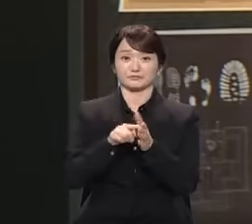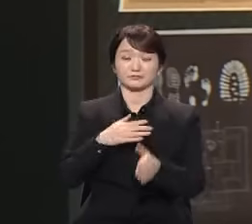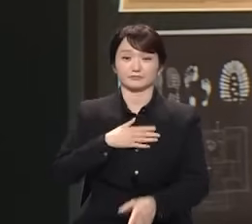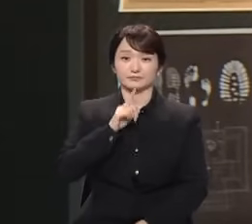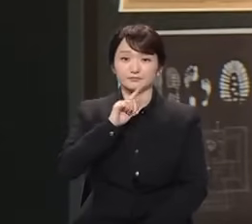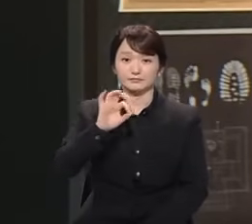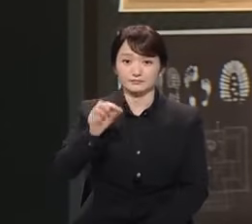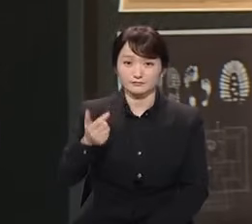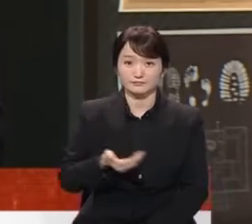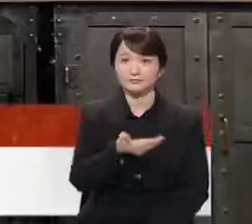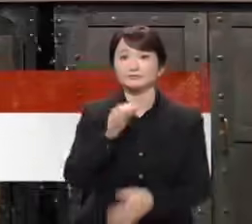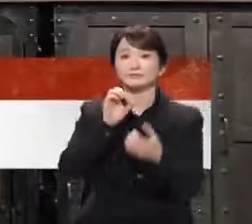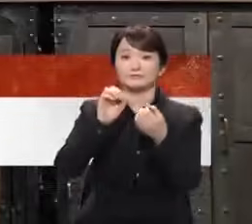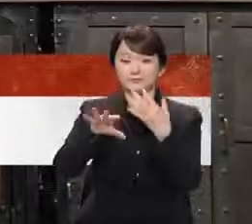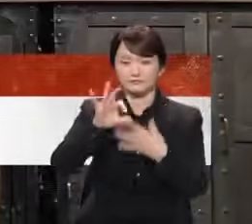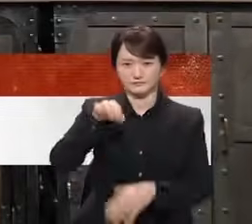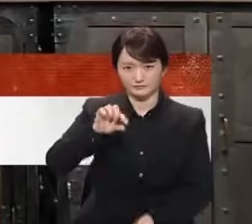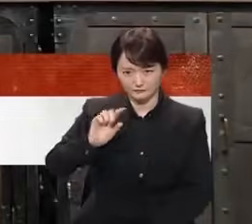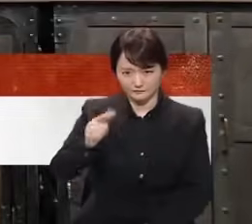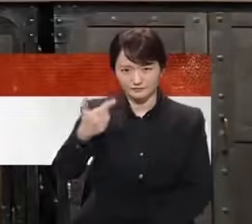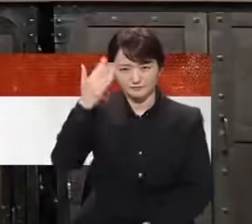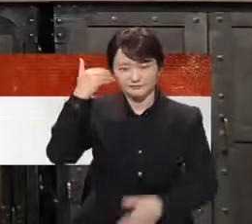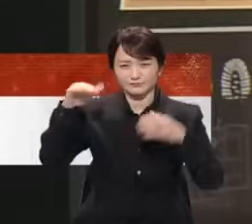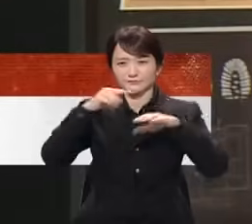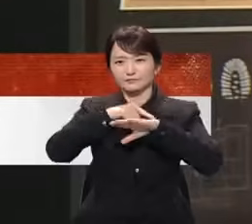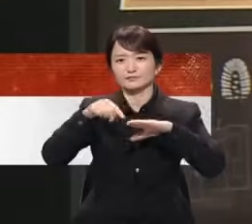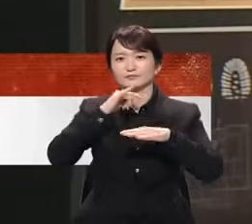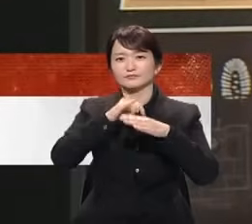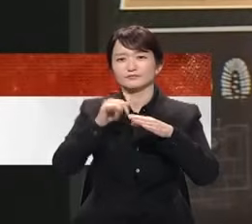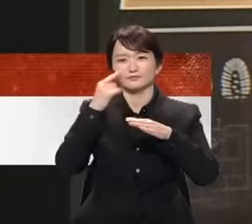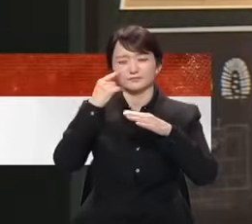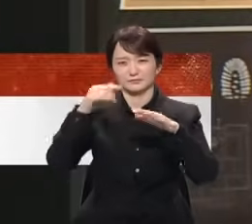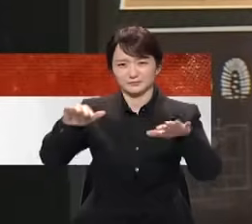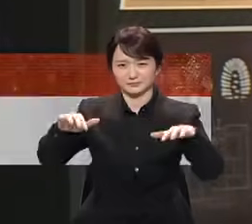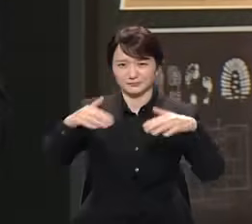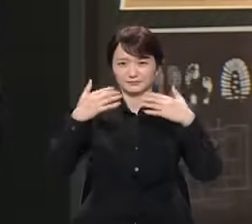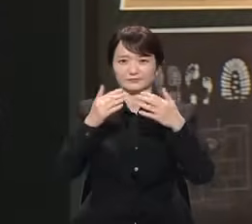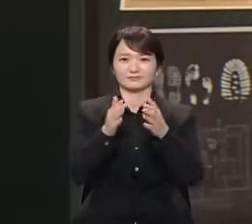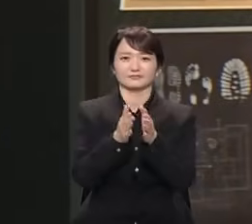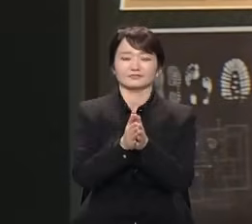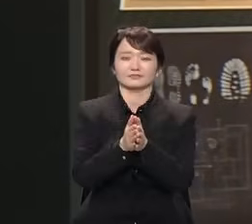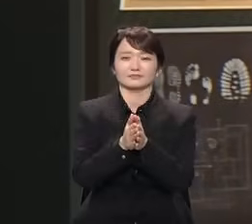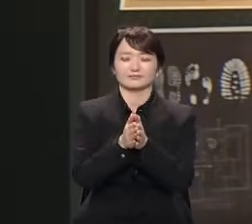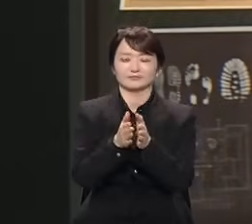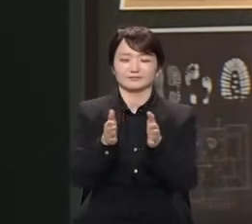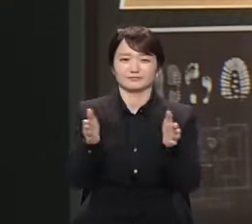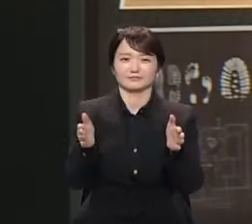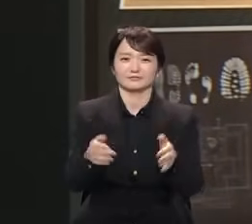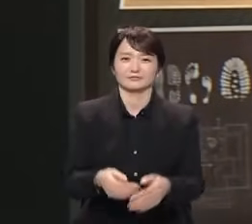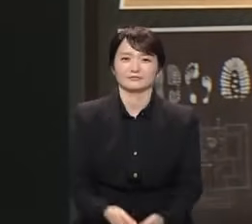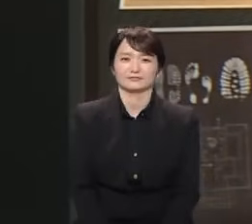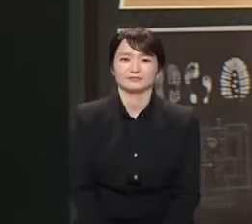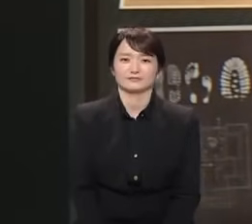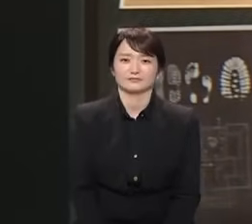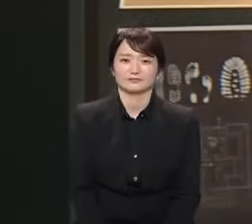의리를 함께하는 아세사만 유세이 육박 대한민국과 전세계 동포 가족 여러분의 시선을 모아 모아서